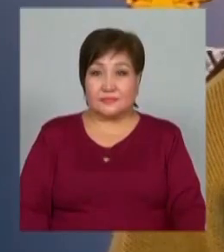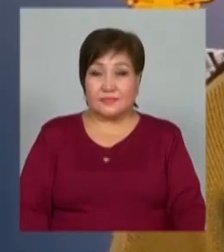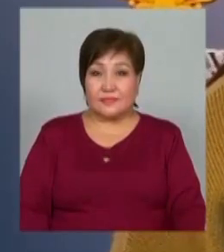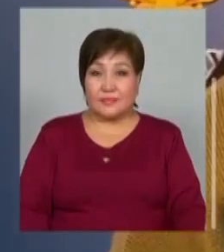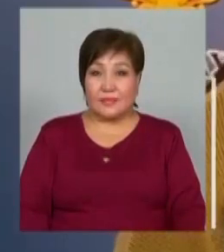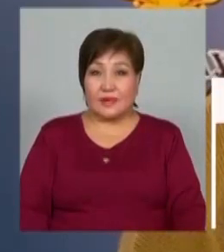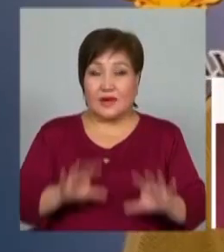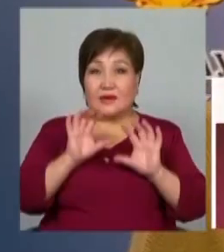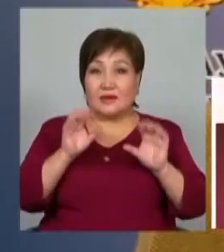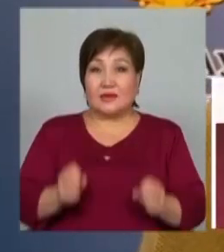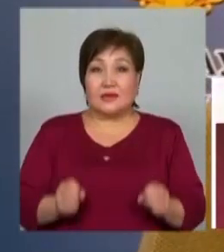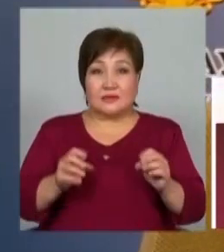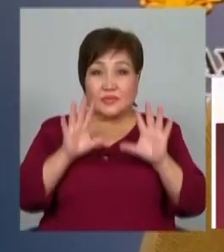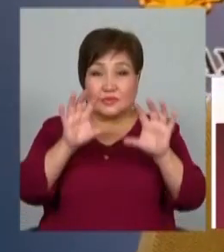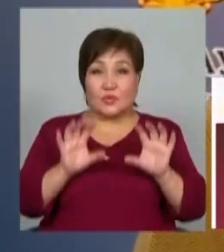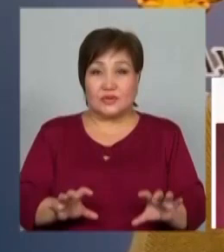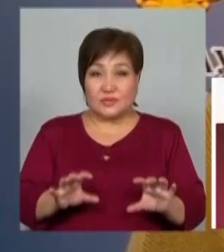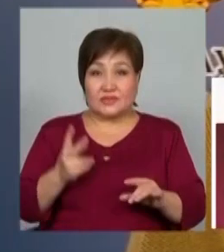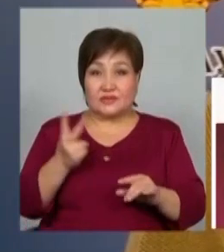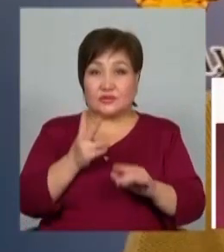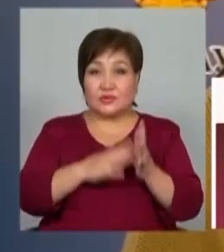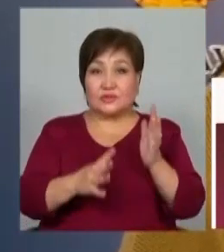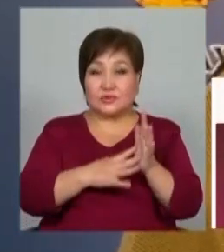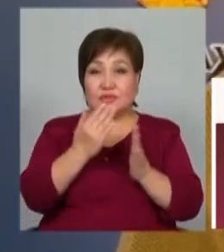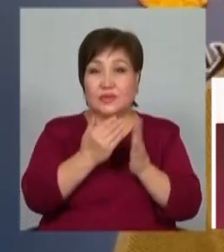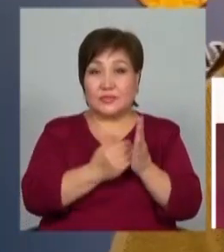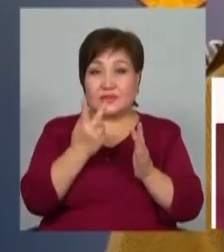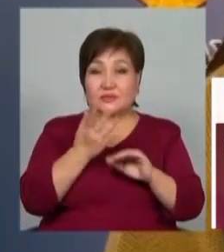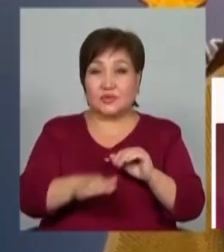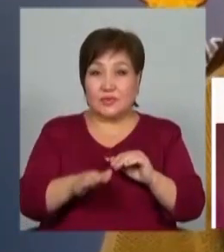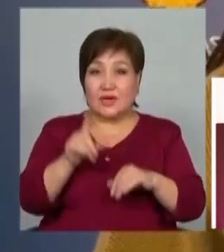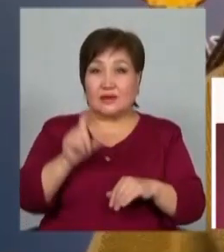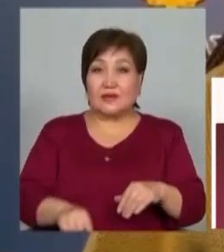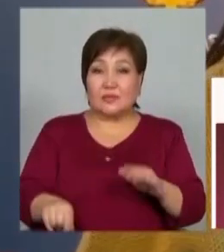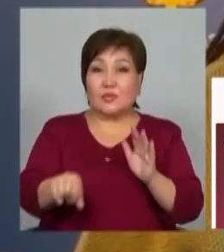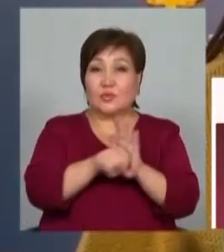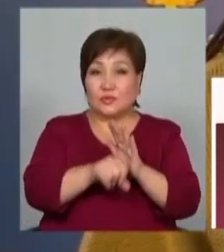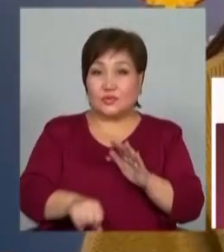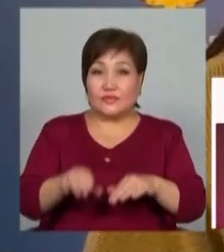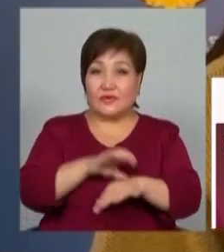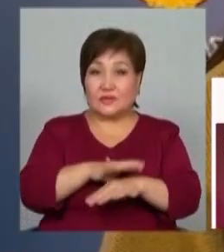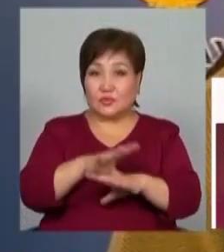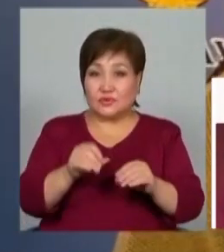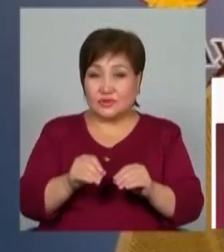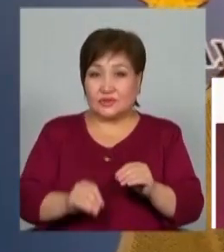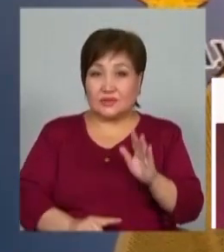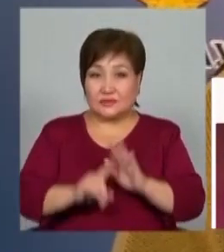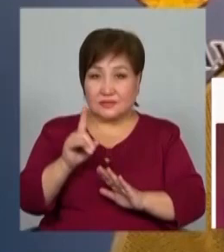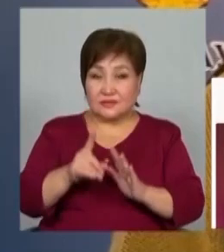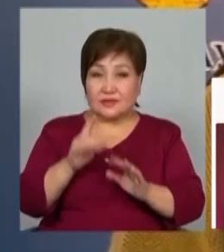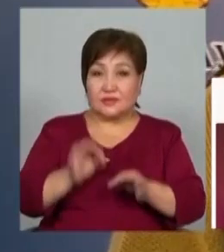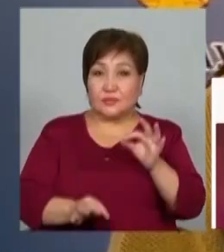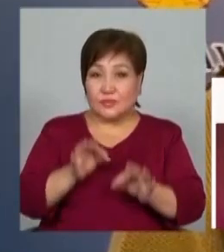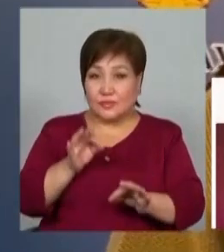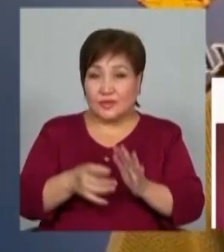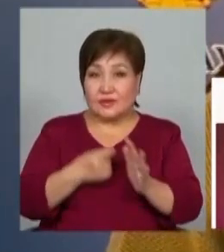Қылмыстық кодексінің 99-шы бабы 2-ші бөлігімен, яғни адам өлтіру фактісі бойынша қылмыстық іс қозғалып тергеу амалдары жүргізілуде.